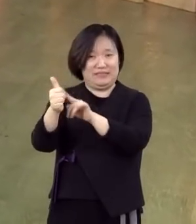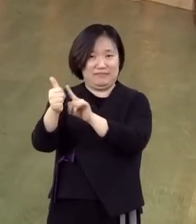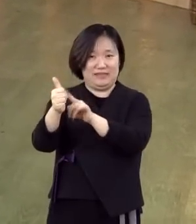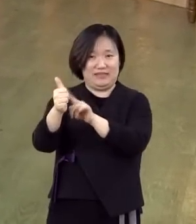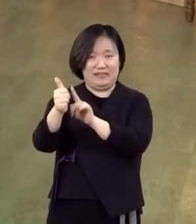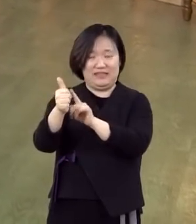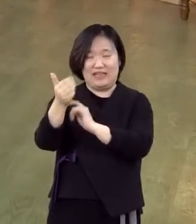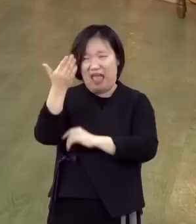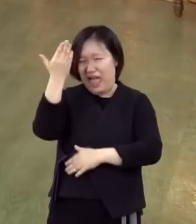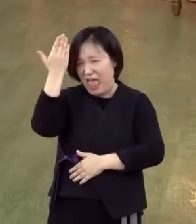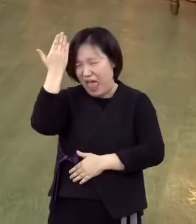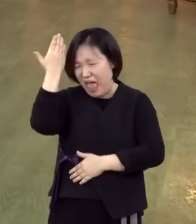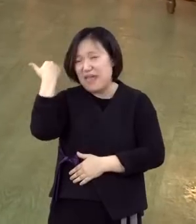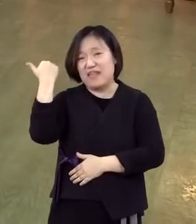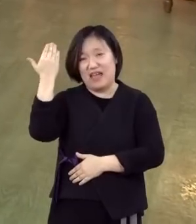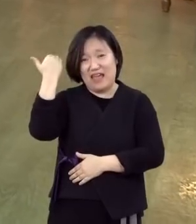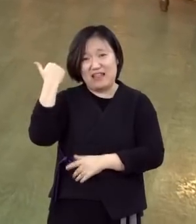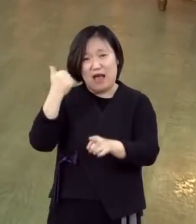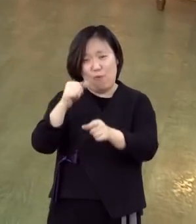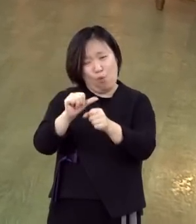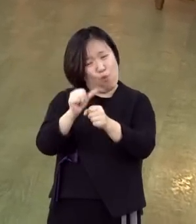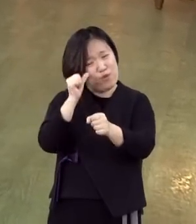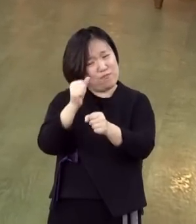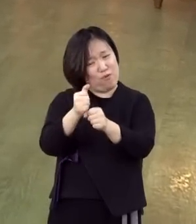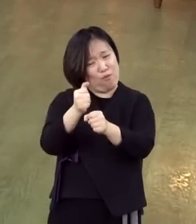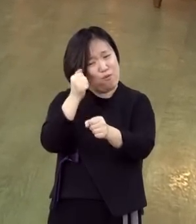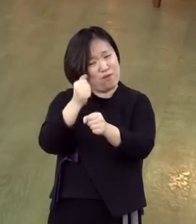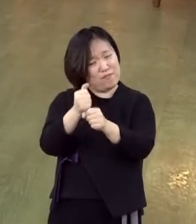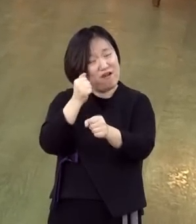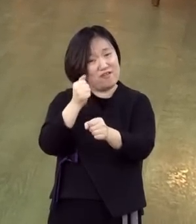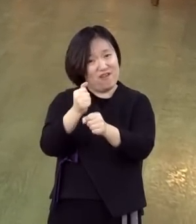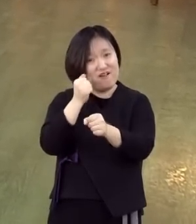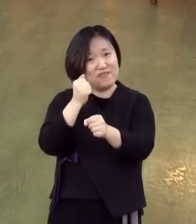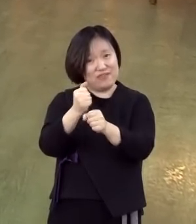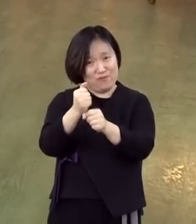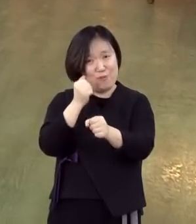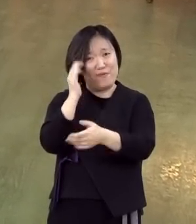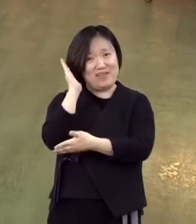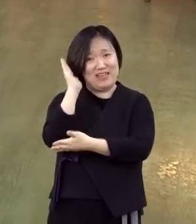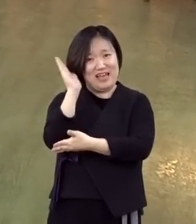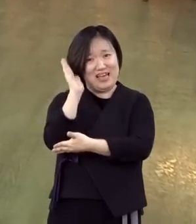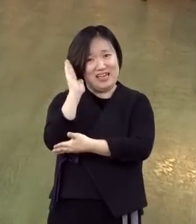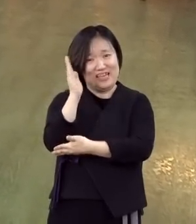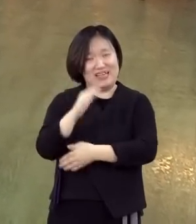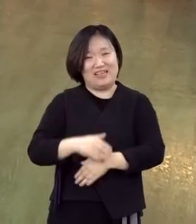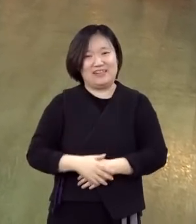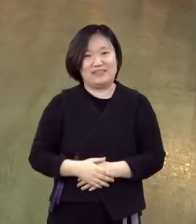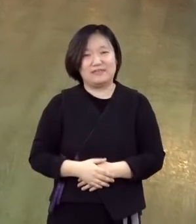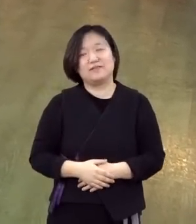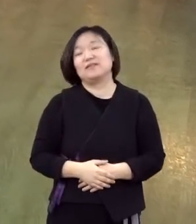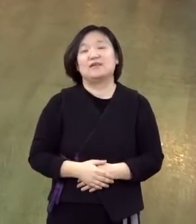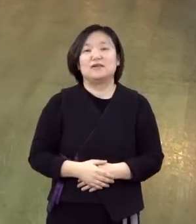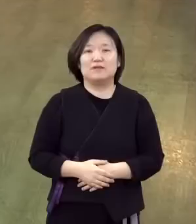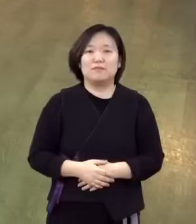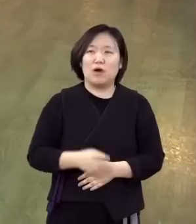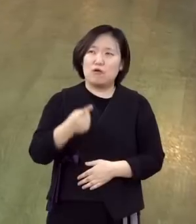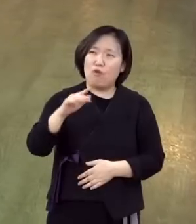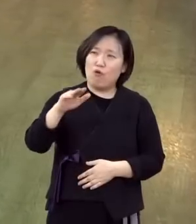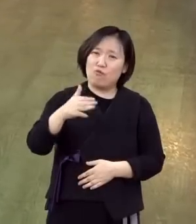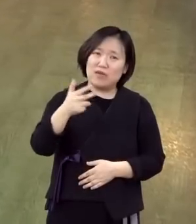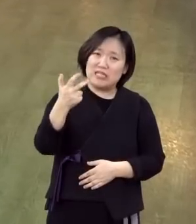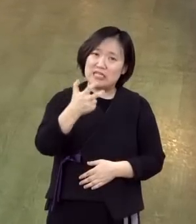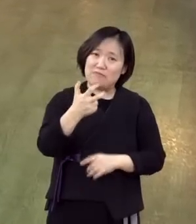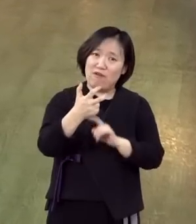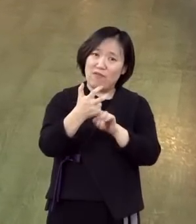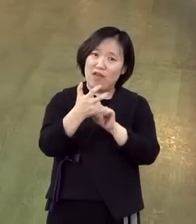전의일이겠죠?이 이야기는수십년전,거의 50년전의일입니다.50년전.그게몇년도였을까요? 50년전인가요?